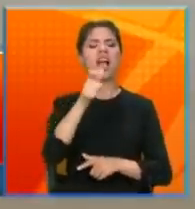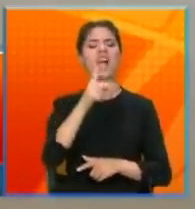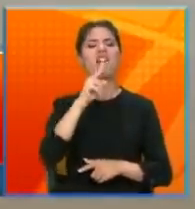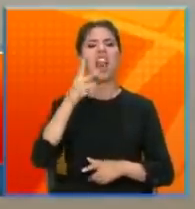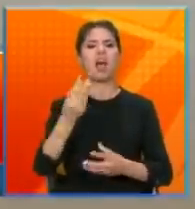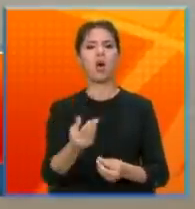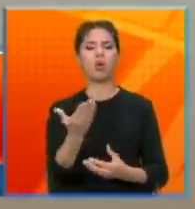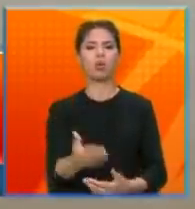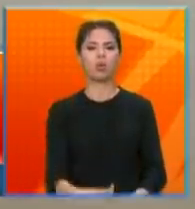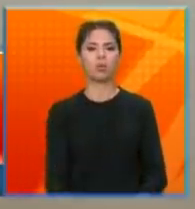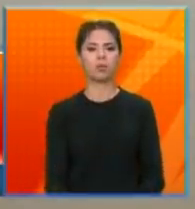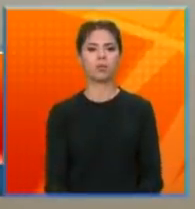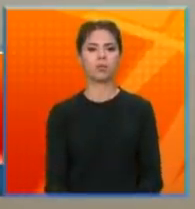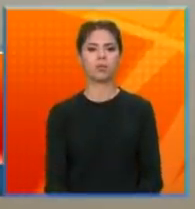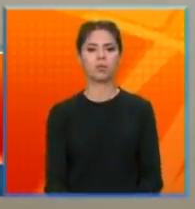kahverengi.